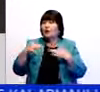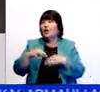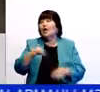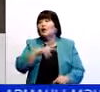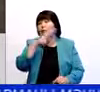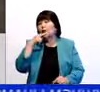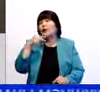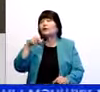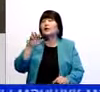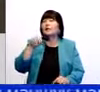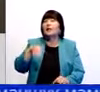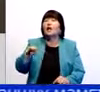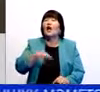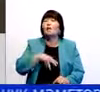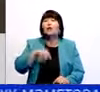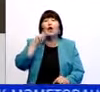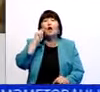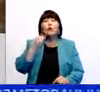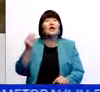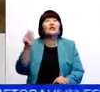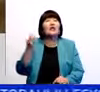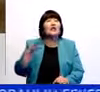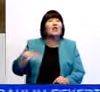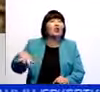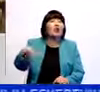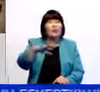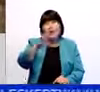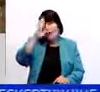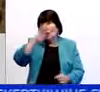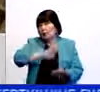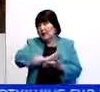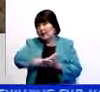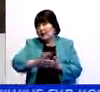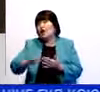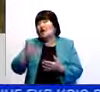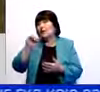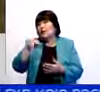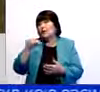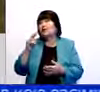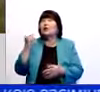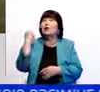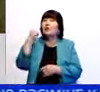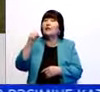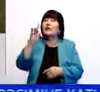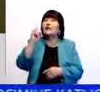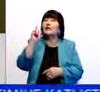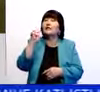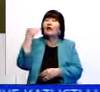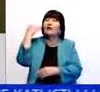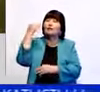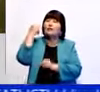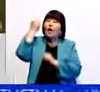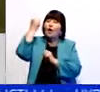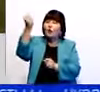Беларусь, Прибалтика, Молдавия, Украина және Шығыс Еуропа елдерін жаудан тазартты. Берлинді басып алды. Рейхстагқа жеңіс туын